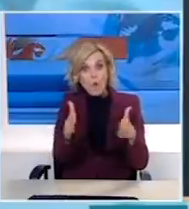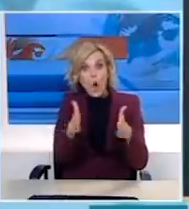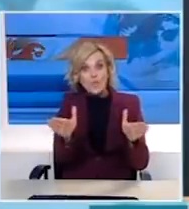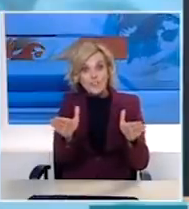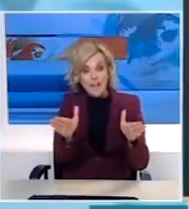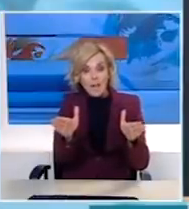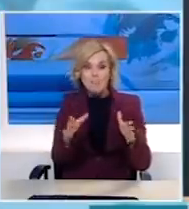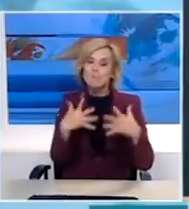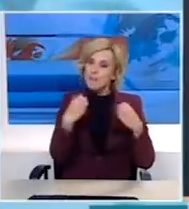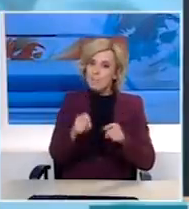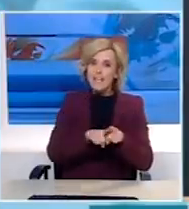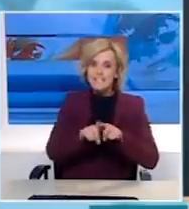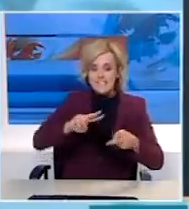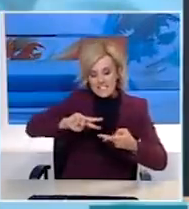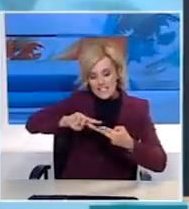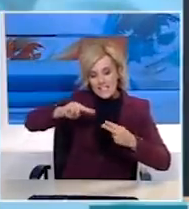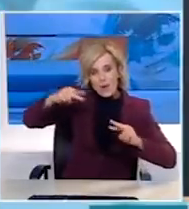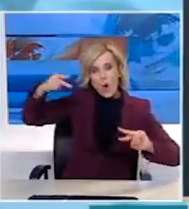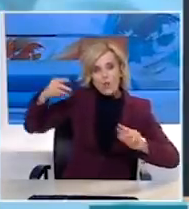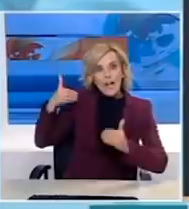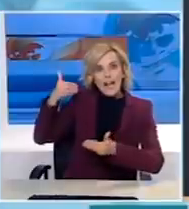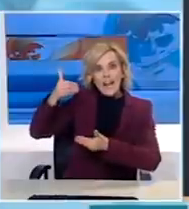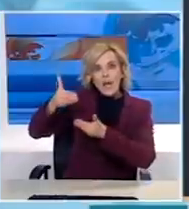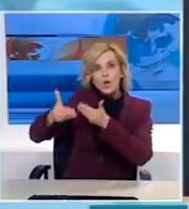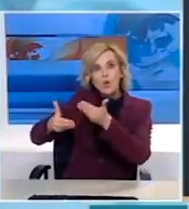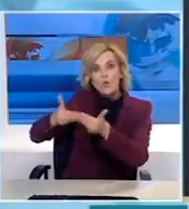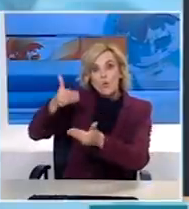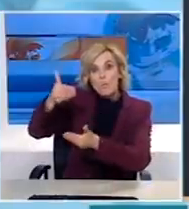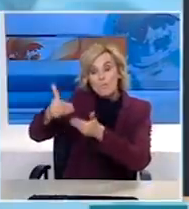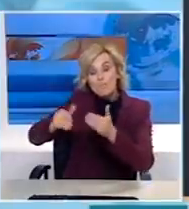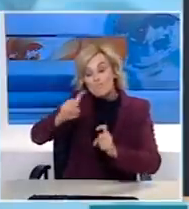κάνουν την πόρτα λίγο πιο ανοιχτή ή λίγο πιο κλειστή, ώστε να διευκολύνεται ή